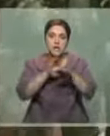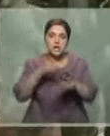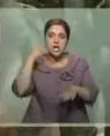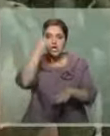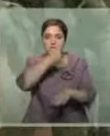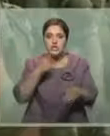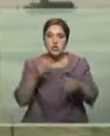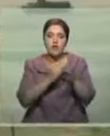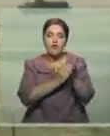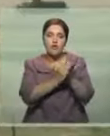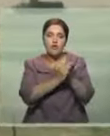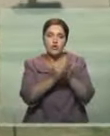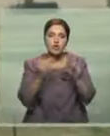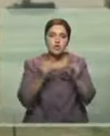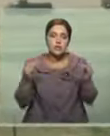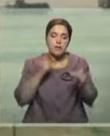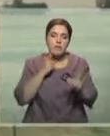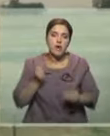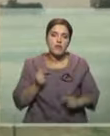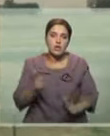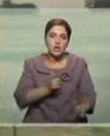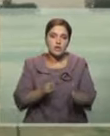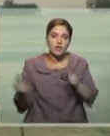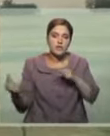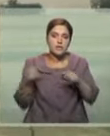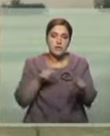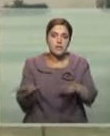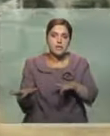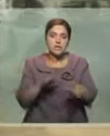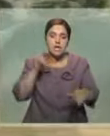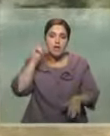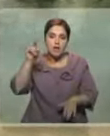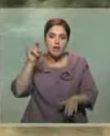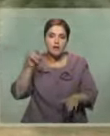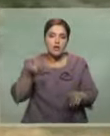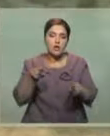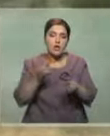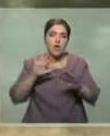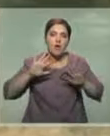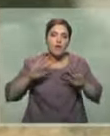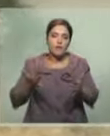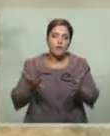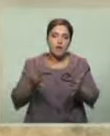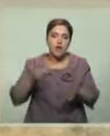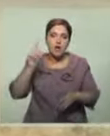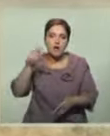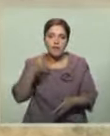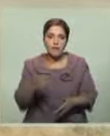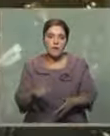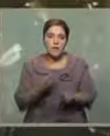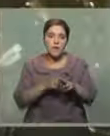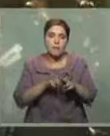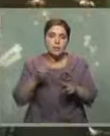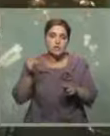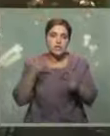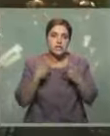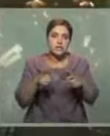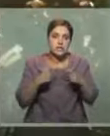состава в высшую степень боевой готовности, взаимодействию с авиацией и уничтожению условного противника. Участники сборов сдают экзамены по